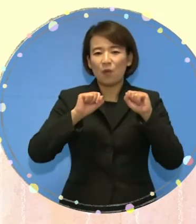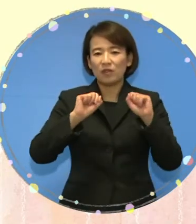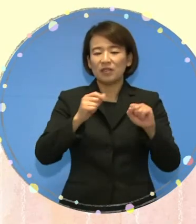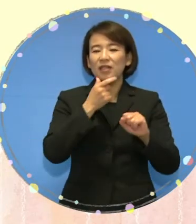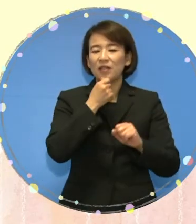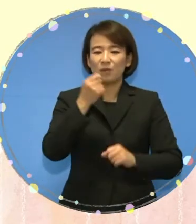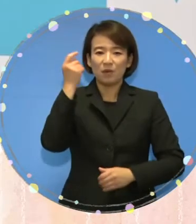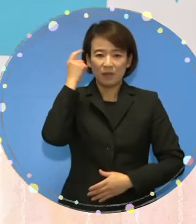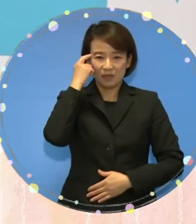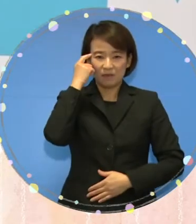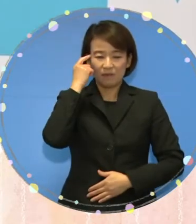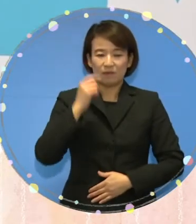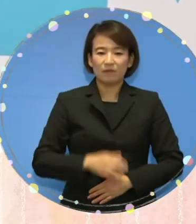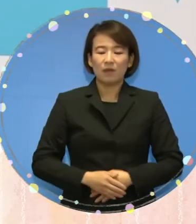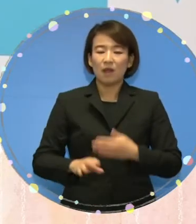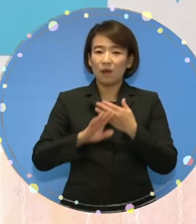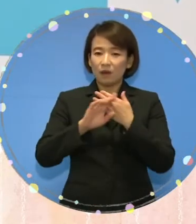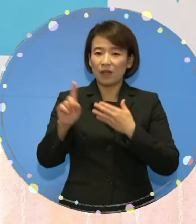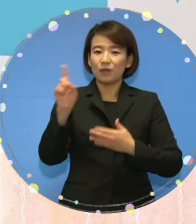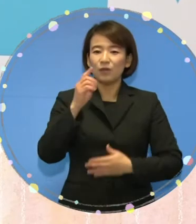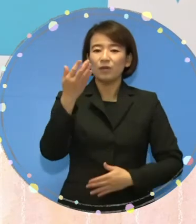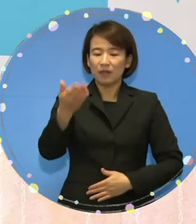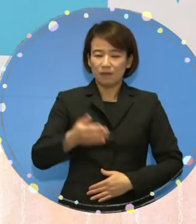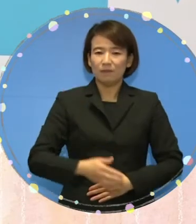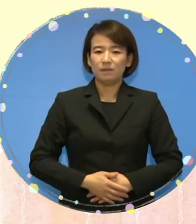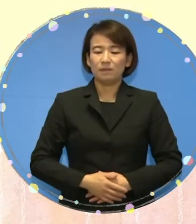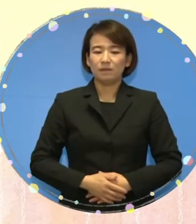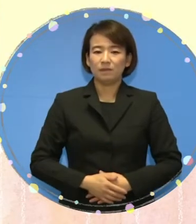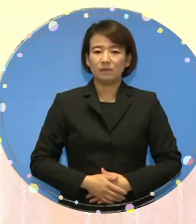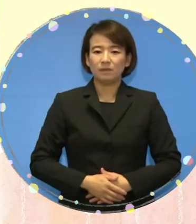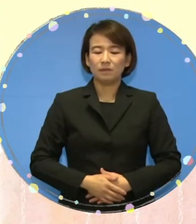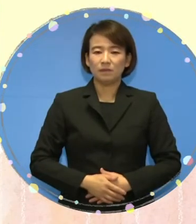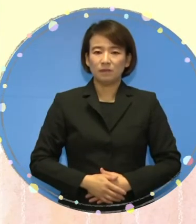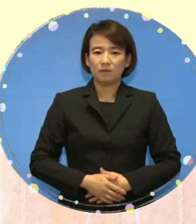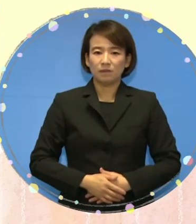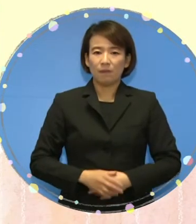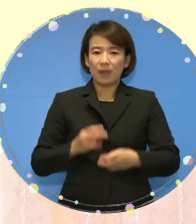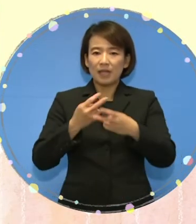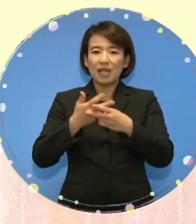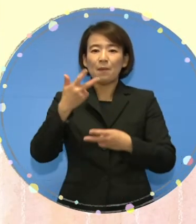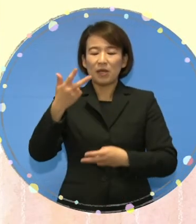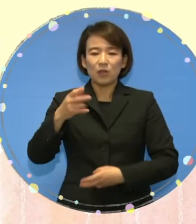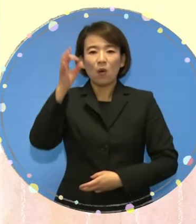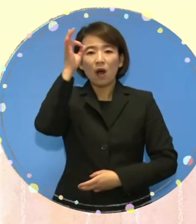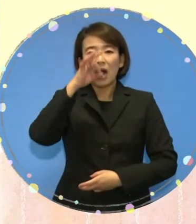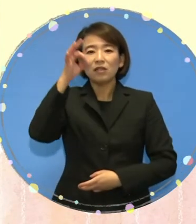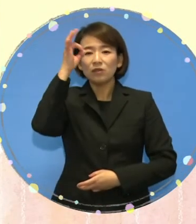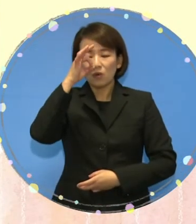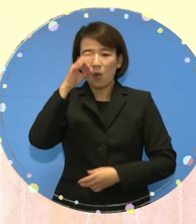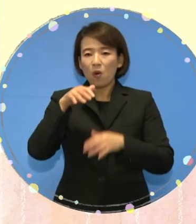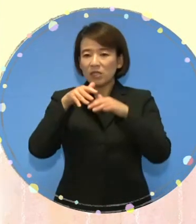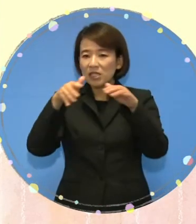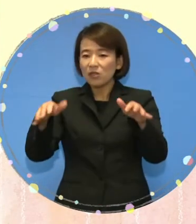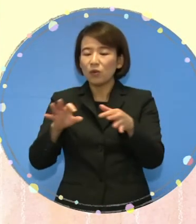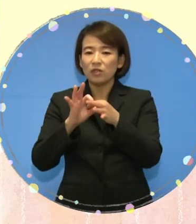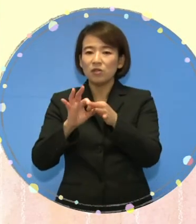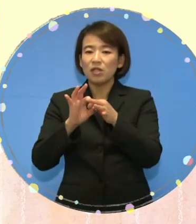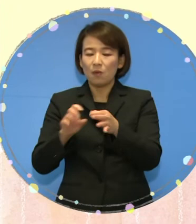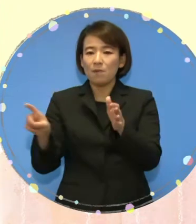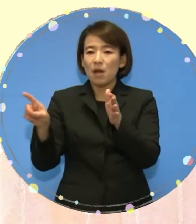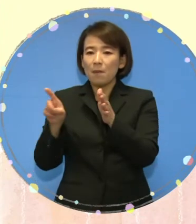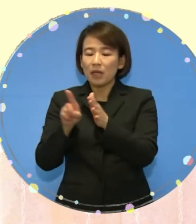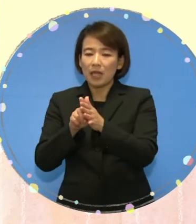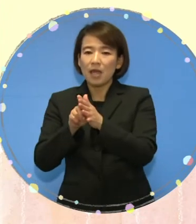ます他にどのような授業がありますかはい本市の観光振興につきましてはこれまで